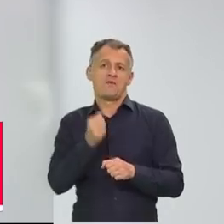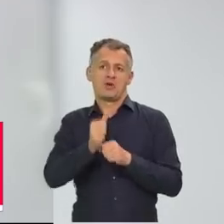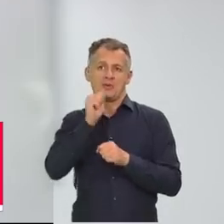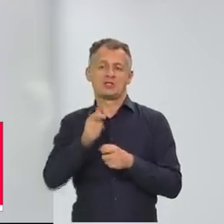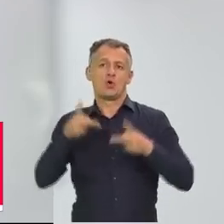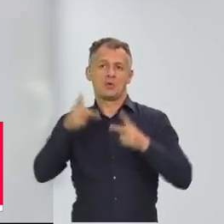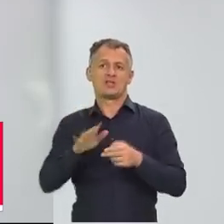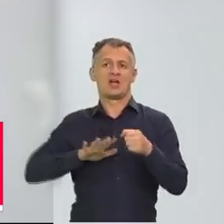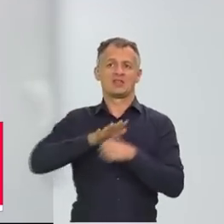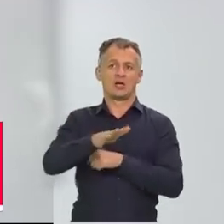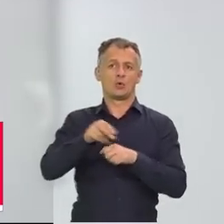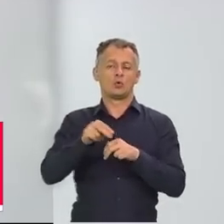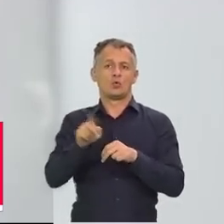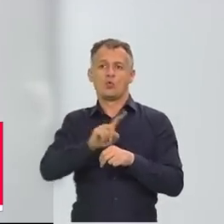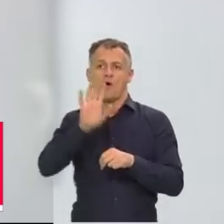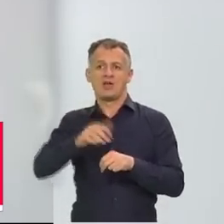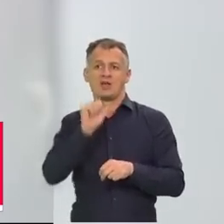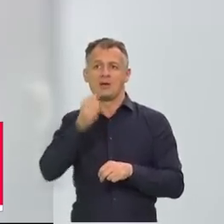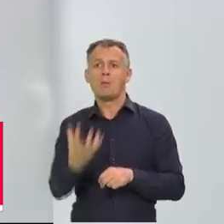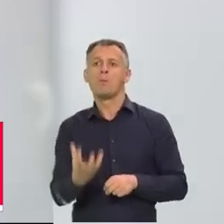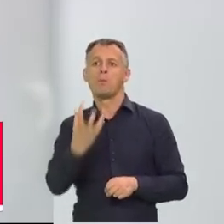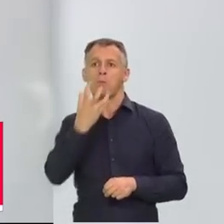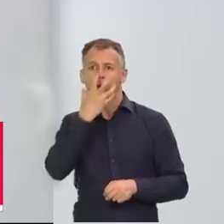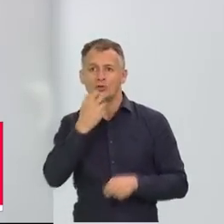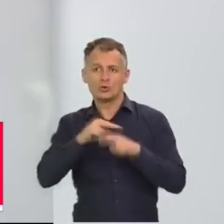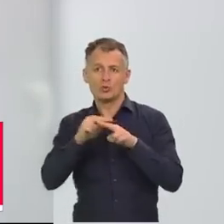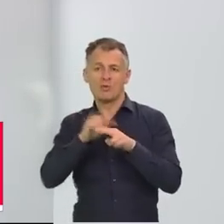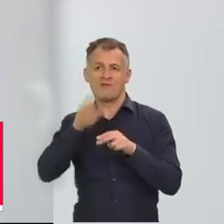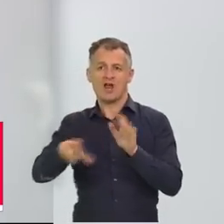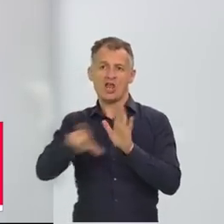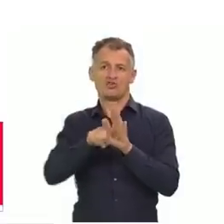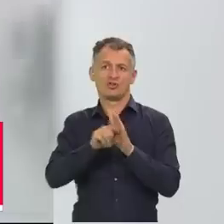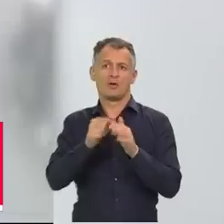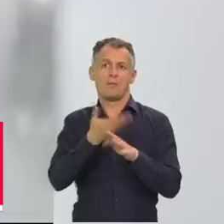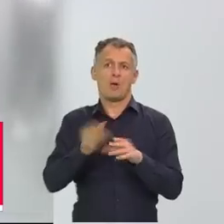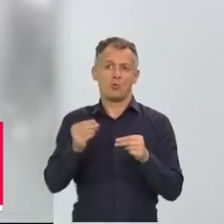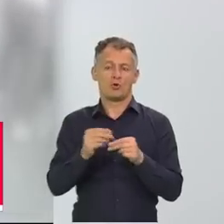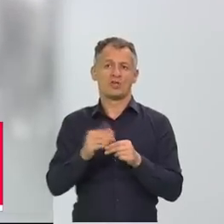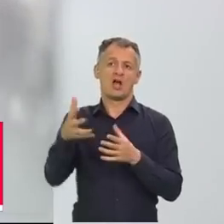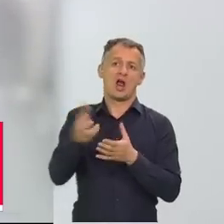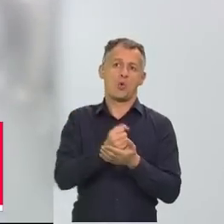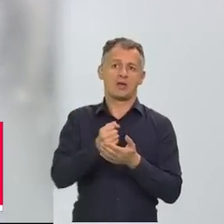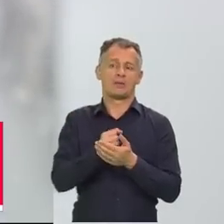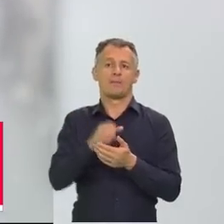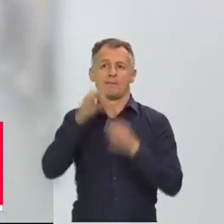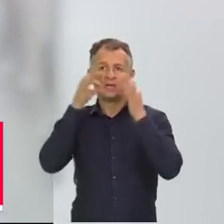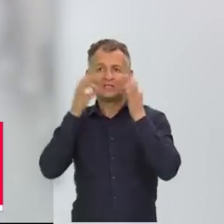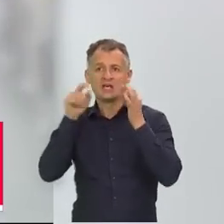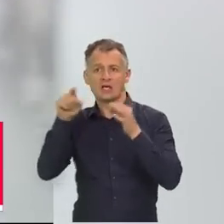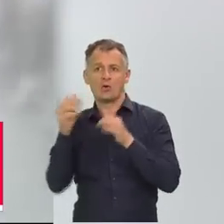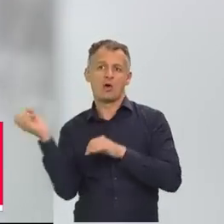așa cum prevede legea. Ba mai mult, după doar jumătate de oră, s-a întors la locul faptei, a luat pisica de pe caldarâm și a aruncat-o la